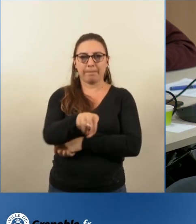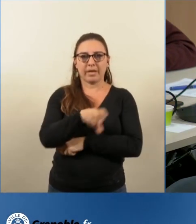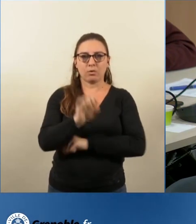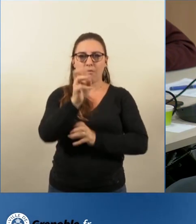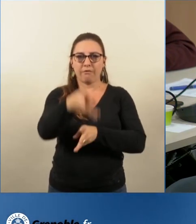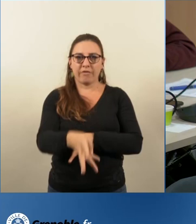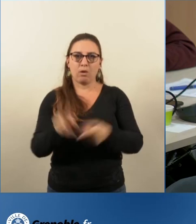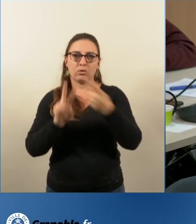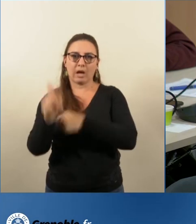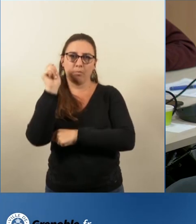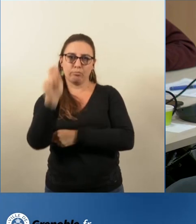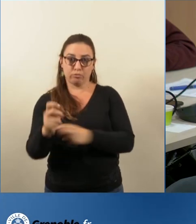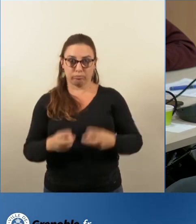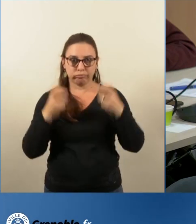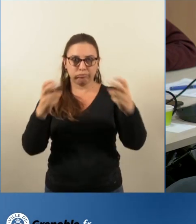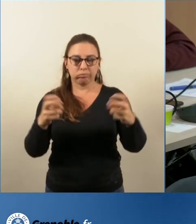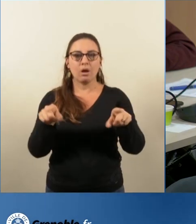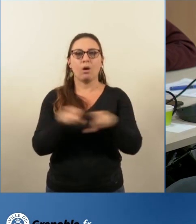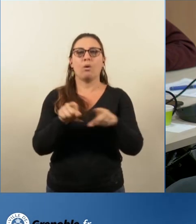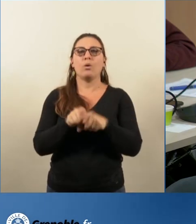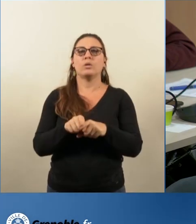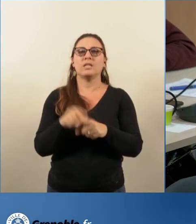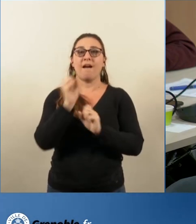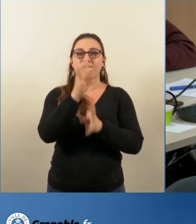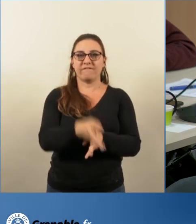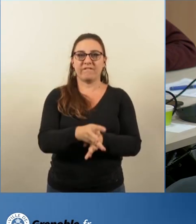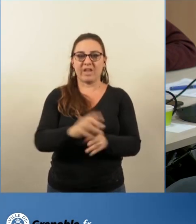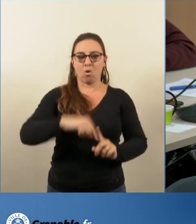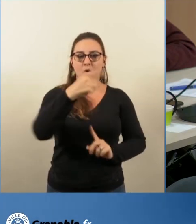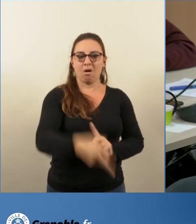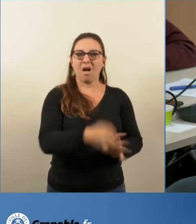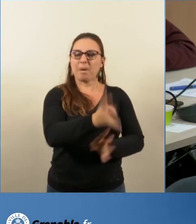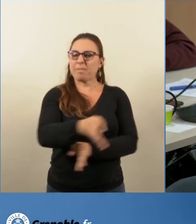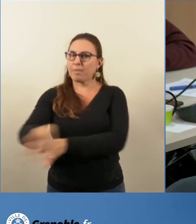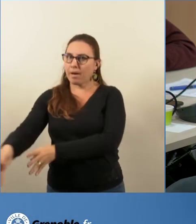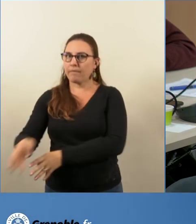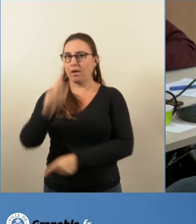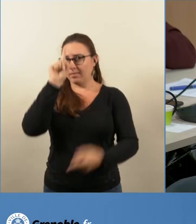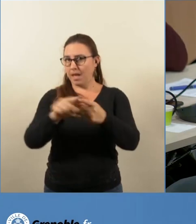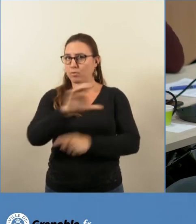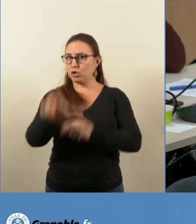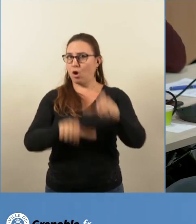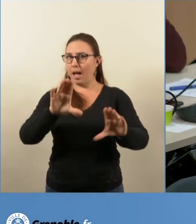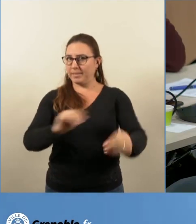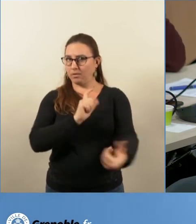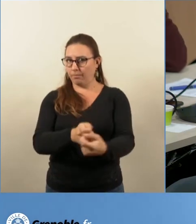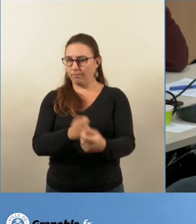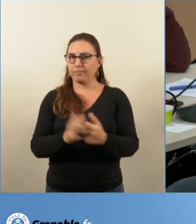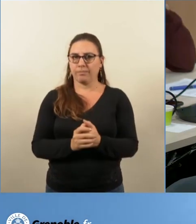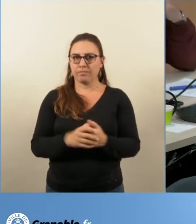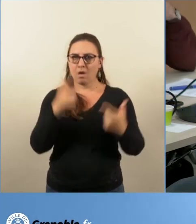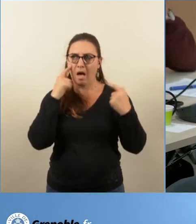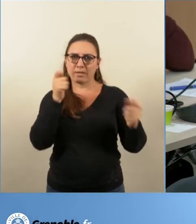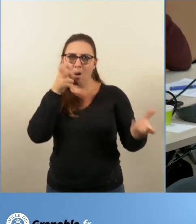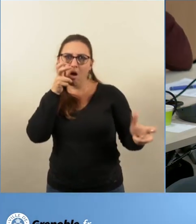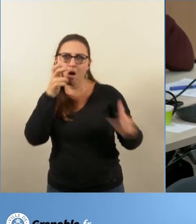et transports en commun et le nombre de places de stationnement vélo pour 100 habitants il n'y a pas de point de vigilance suite à